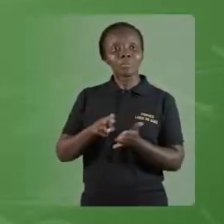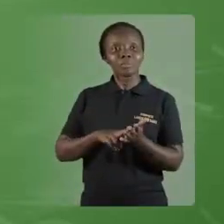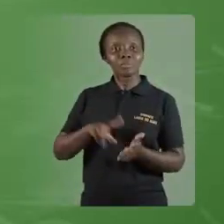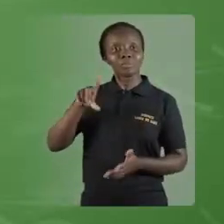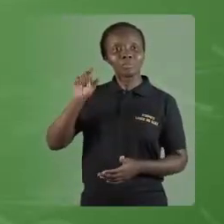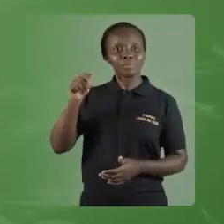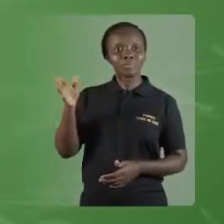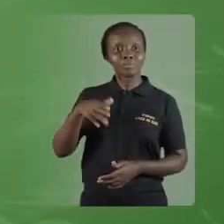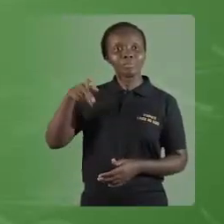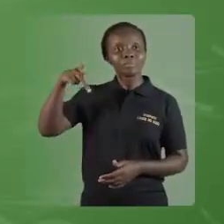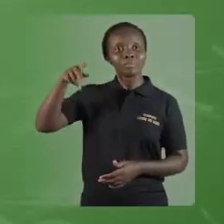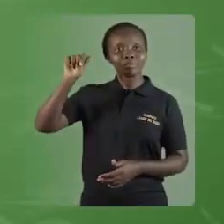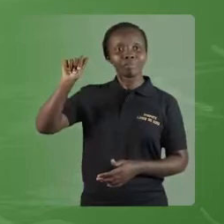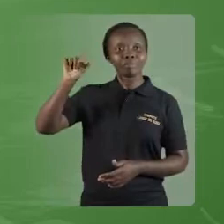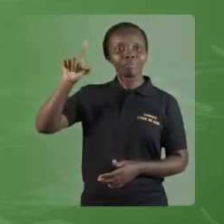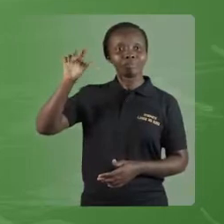d'évaluation.